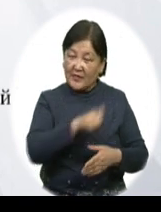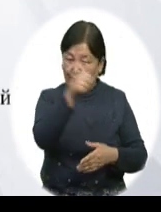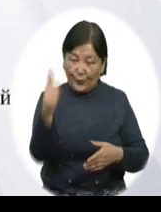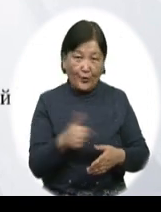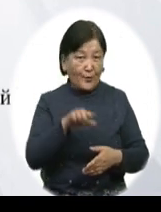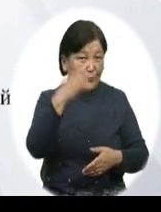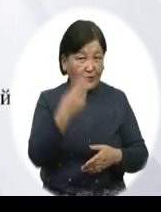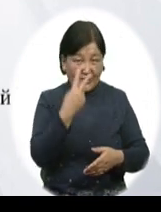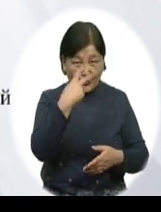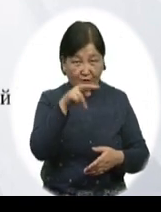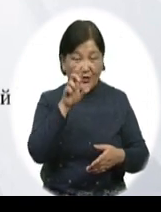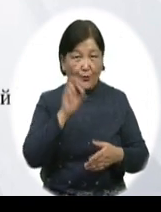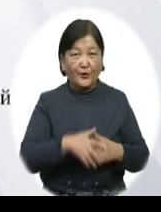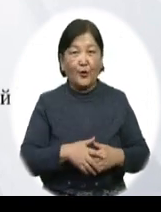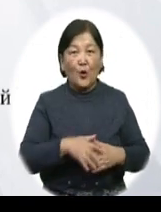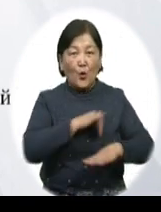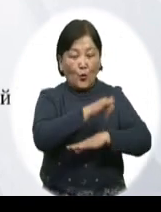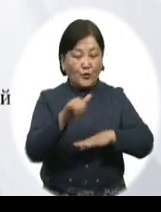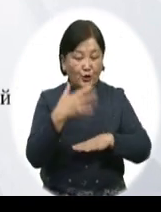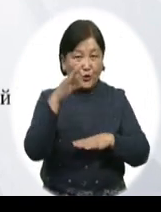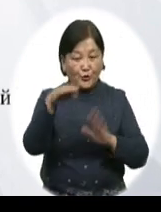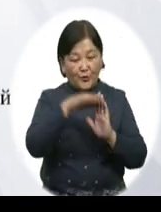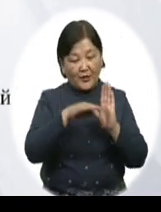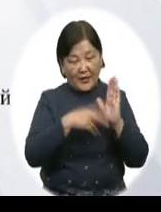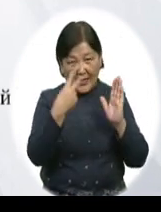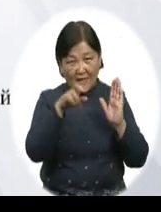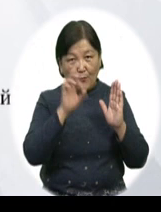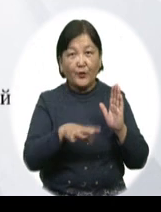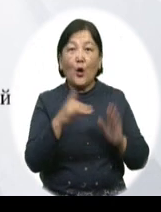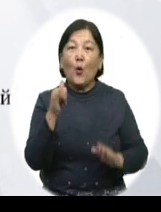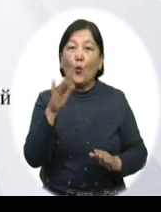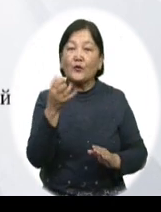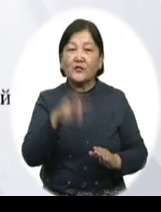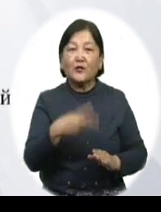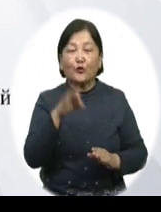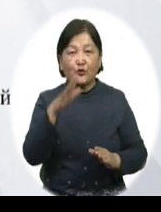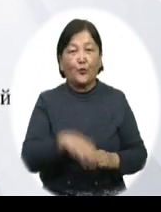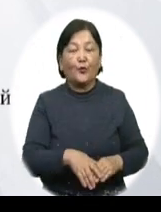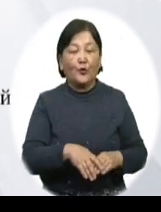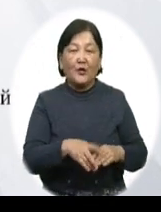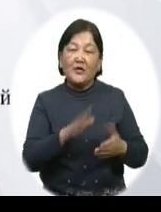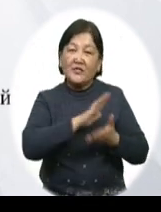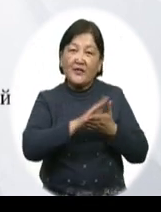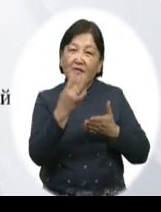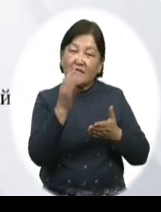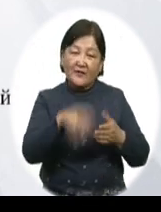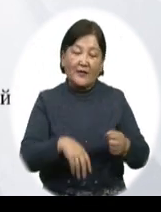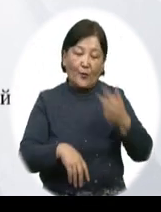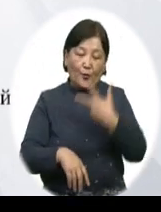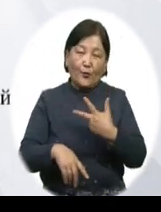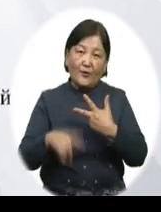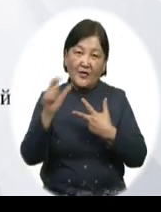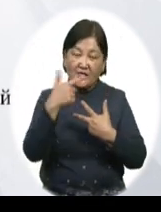аваад үзье. За улсын төсвийн зардлын бүтцийг аваад үзэх юм бол урсгал зардал, хөрөнгийн зардал, цэвэр зардал гэсэн ийм